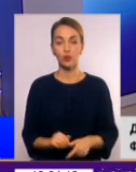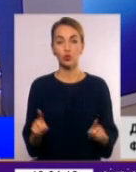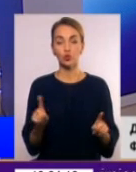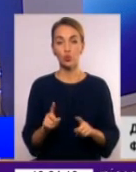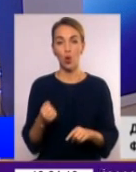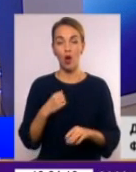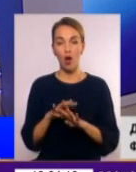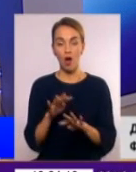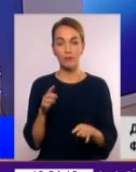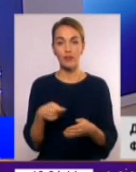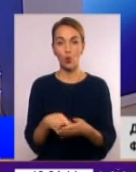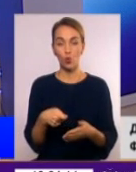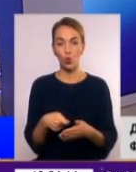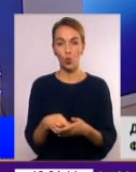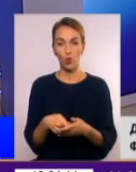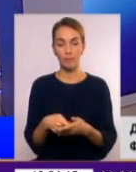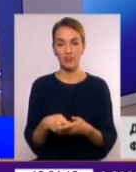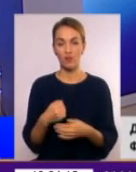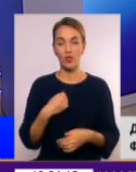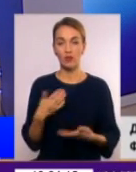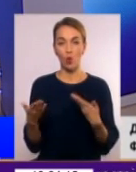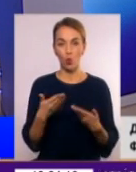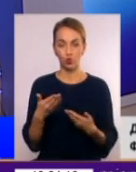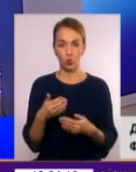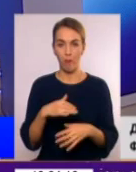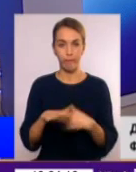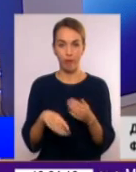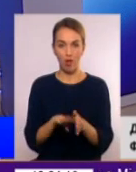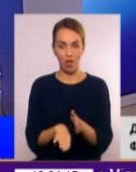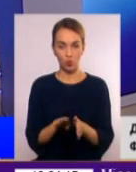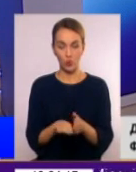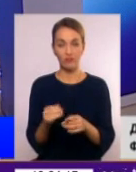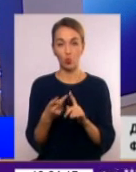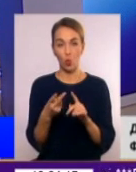армии кормят военных баландой какой-то. И вторая ремарка.